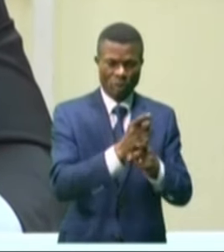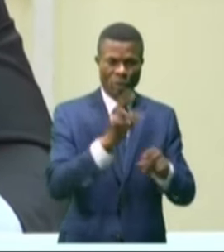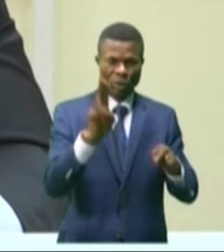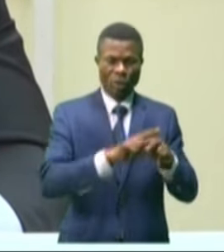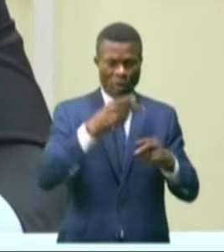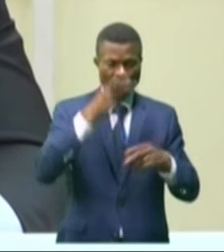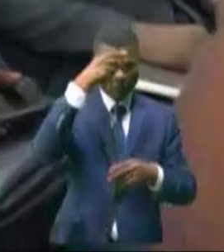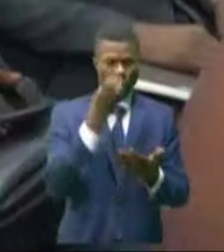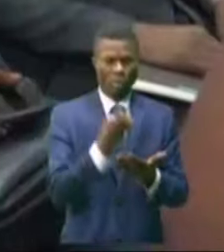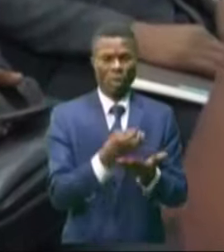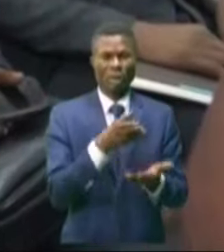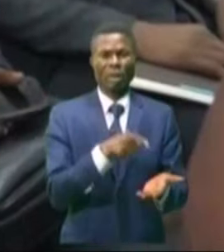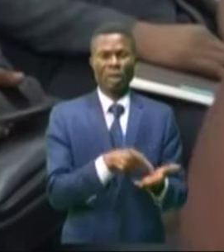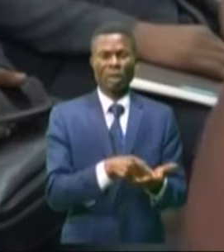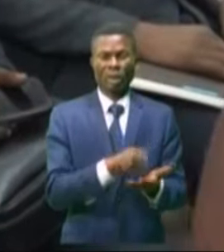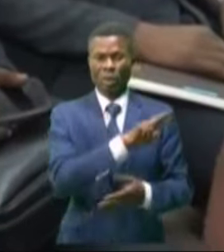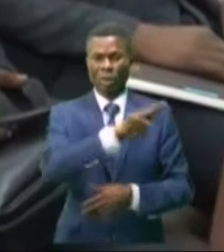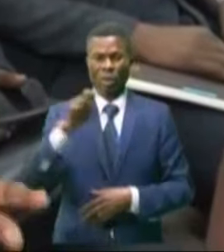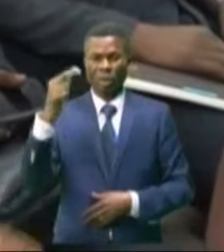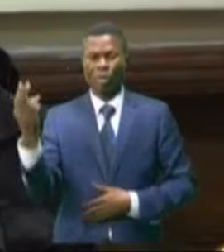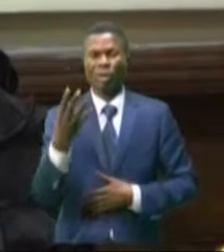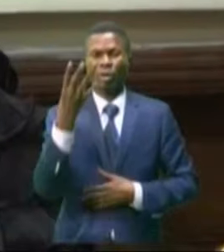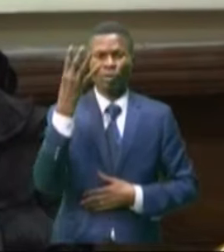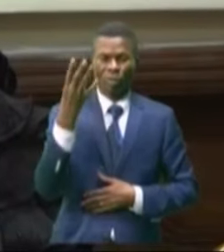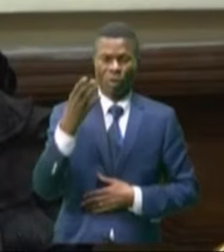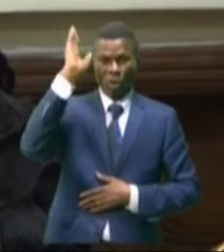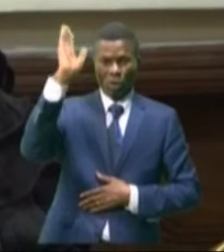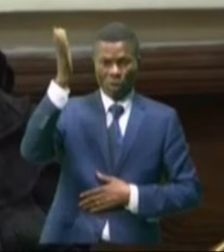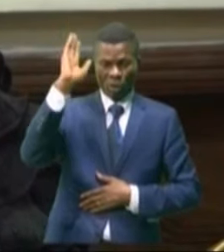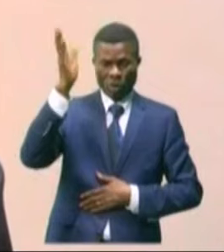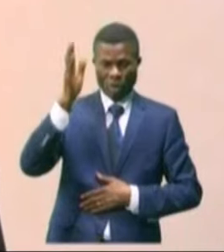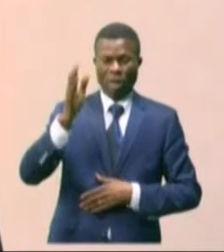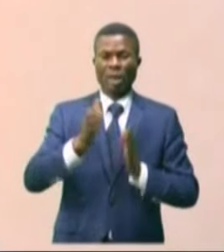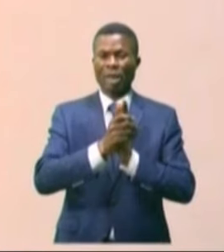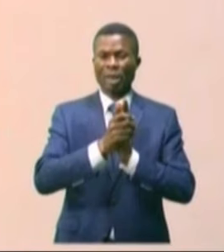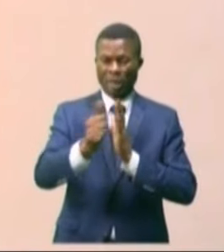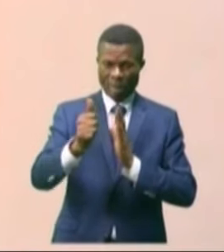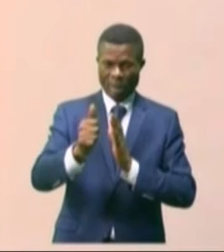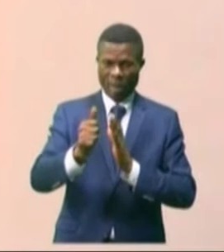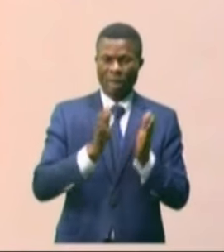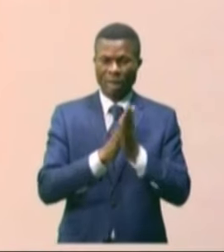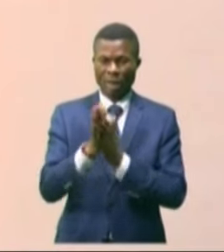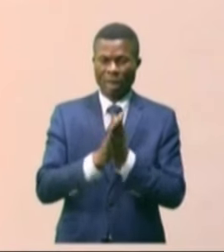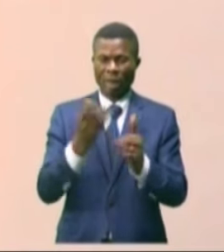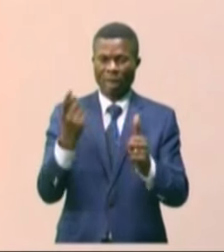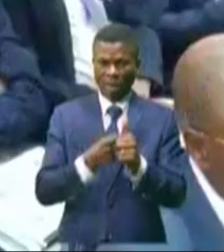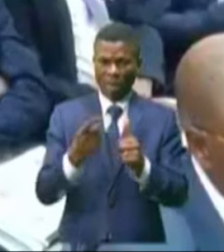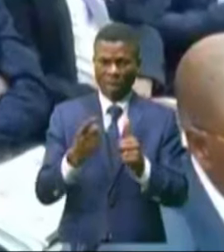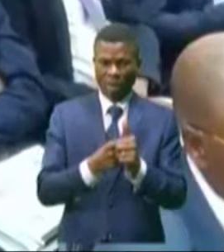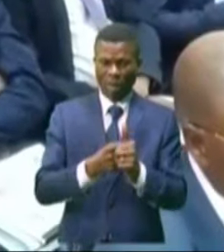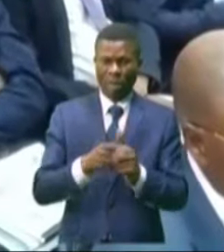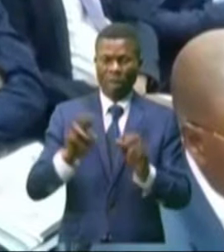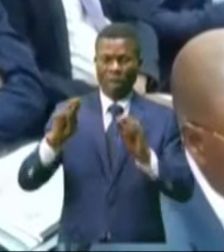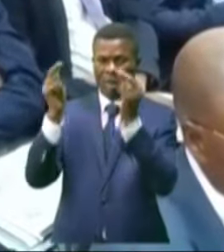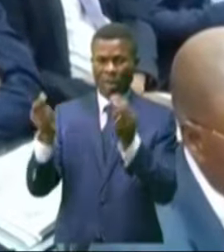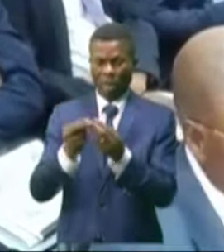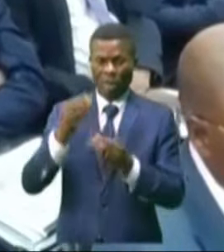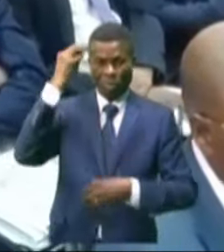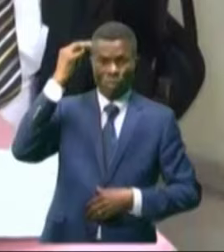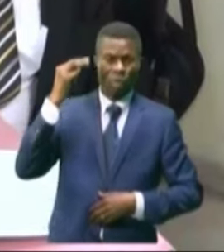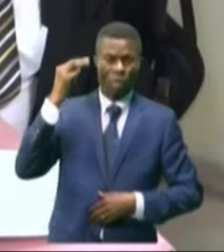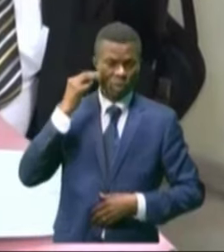politiques publiques. Pour 2024, les conférences des performances ont concerné 7 départements ministériels